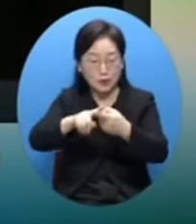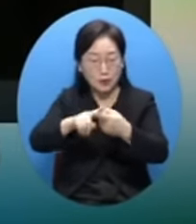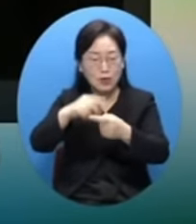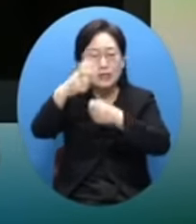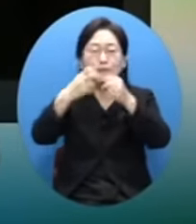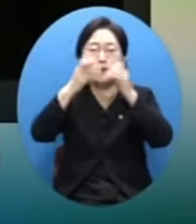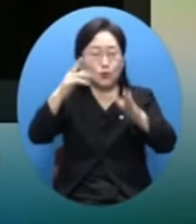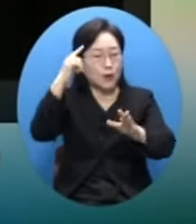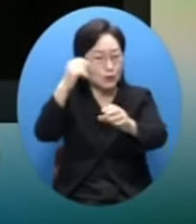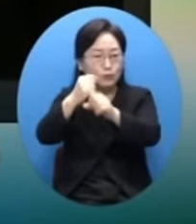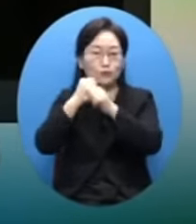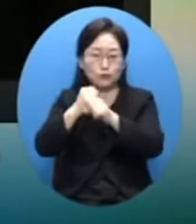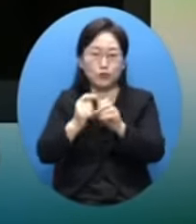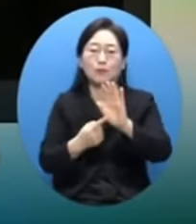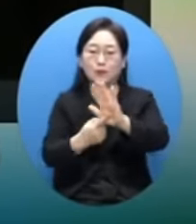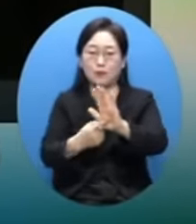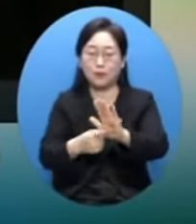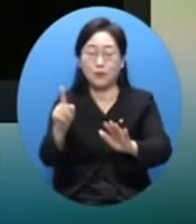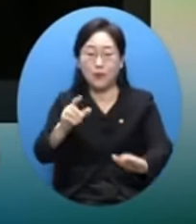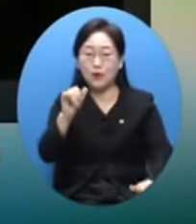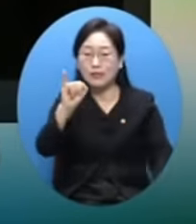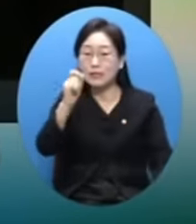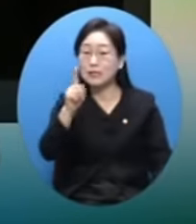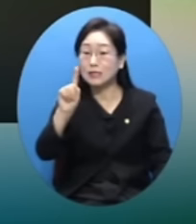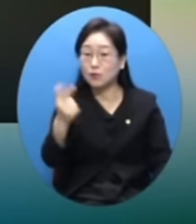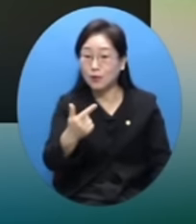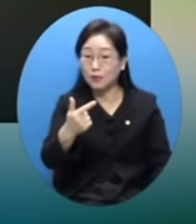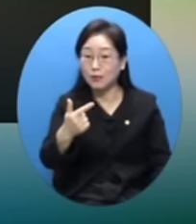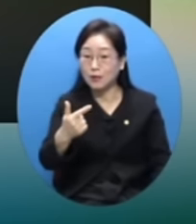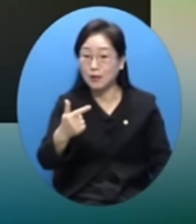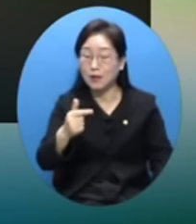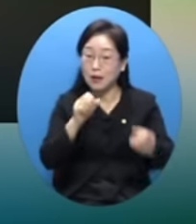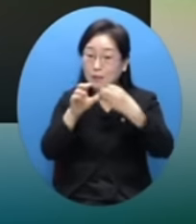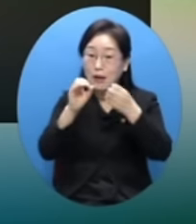그래서 이께 이완 반응이라고 하는